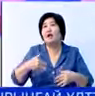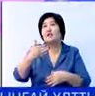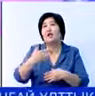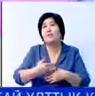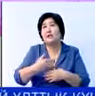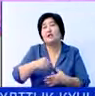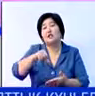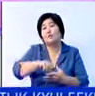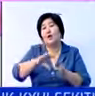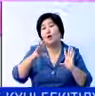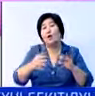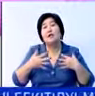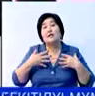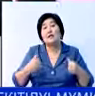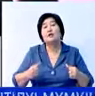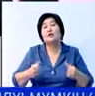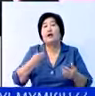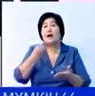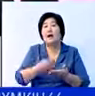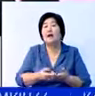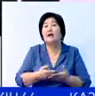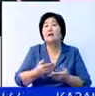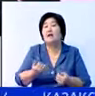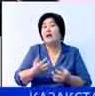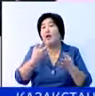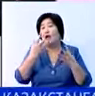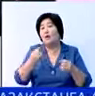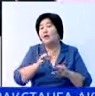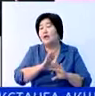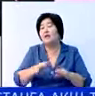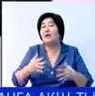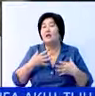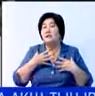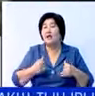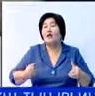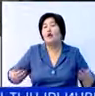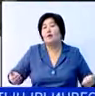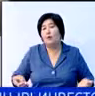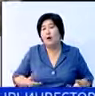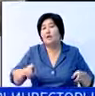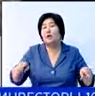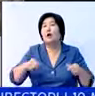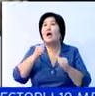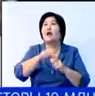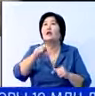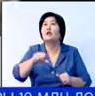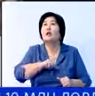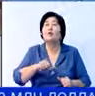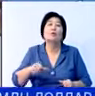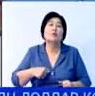бағдарламасымен қорытындыланды. Денсаулықтың қадірін алдамшы құмарлықпен өткізбей, салауатты өмір салтын құру әр адамның өз